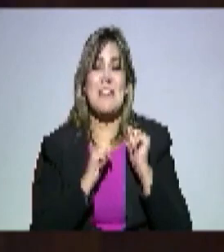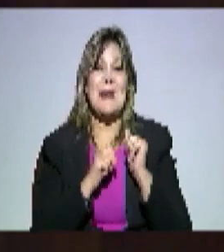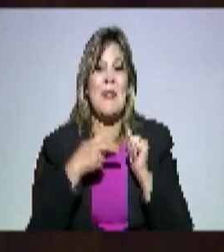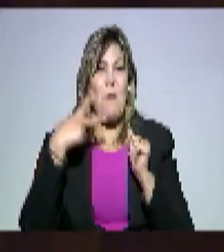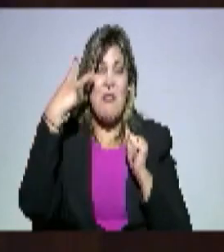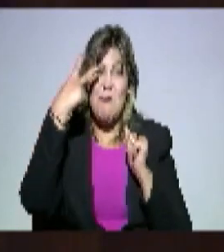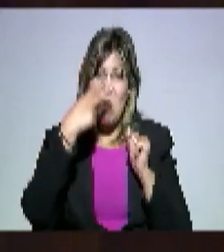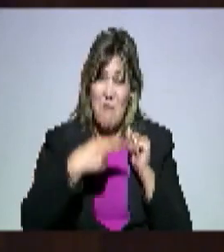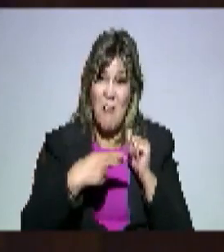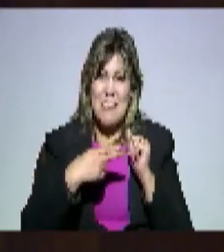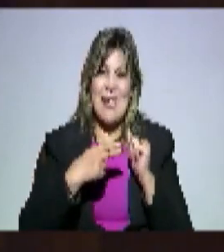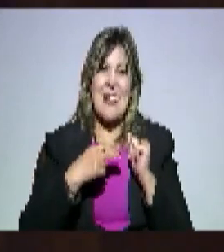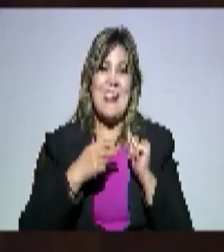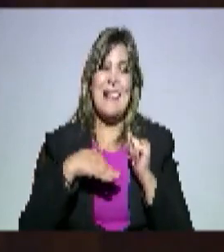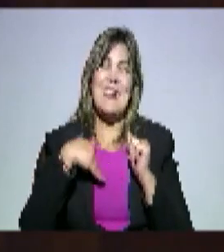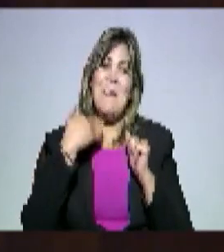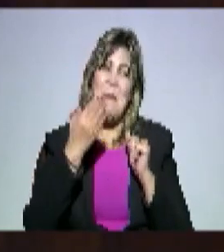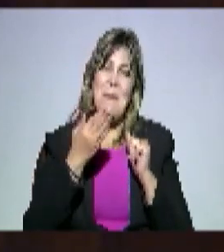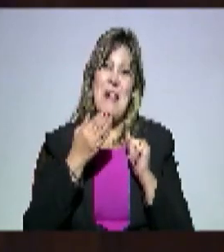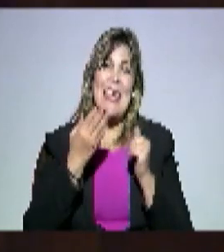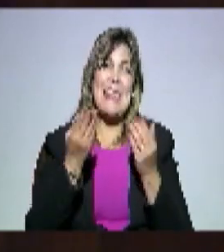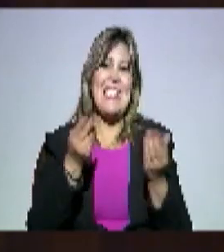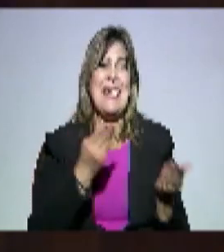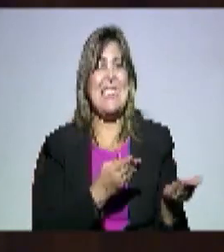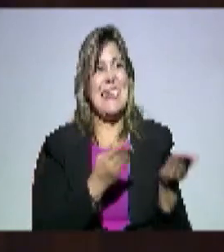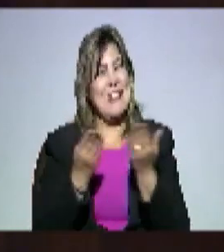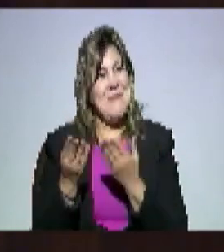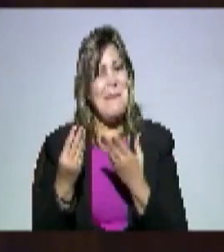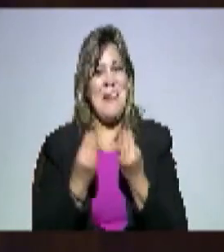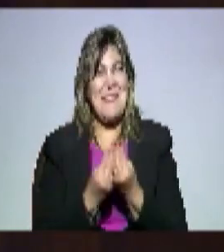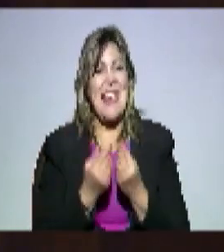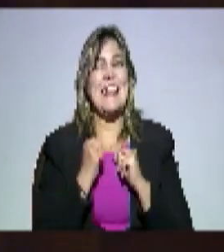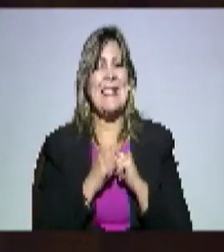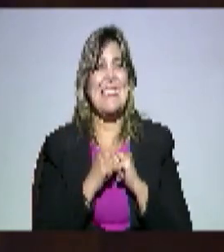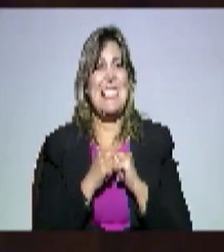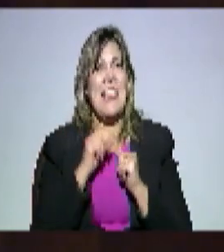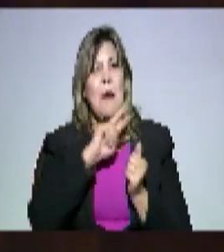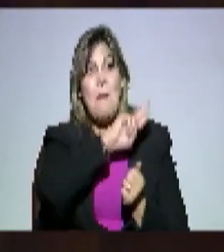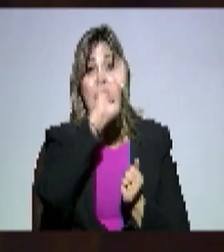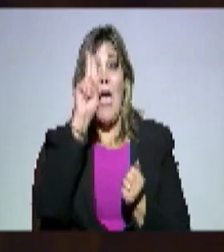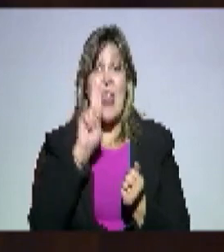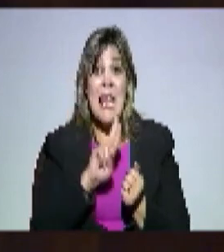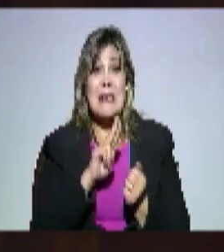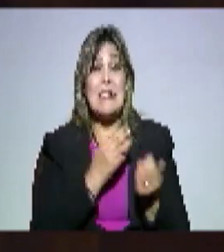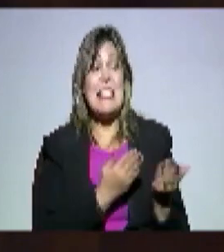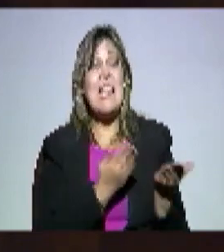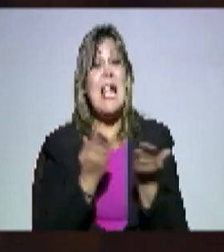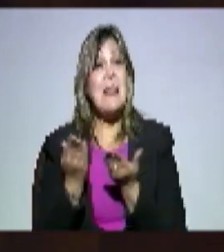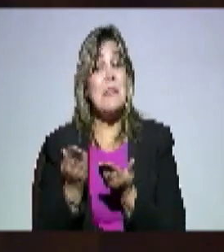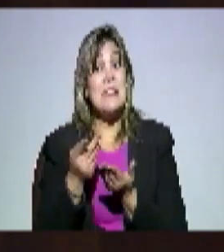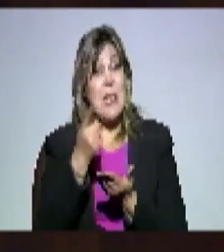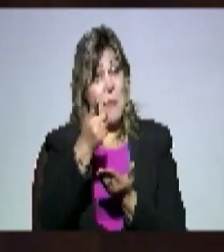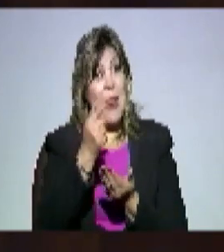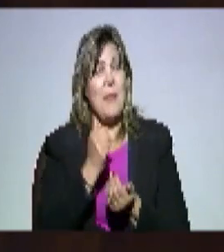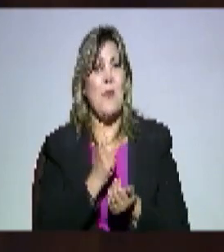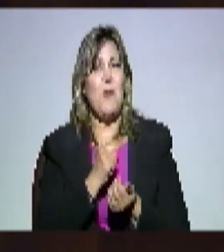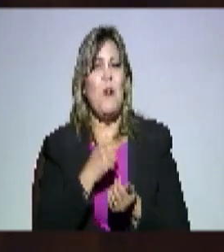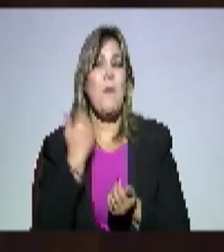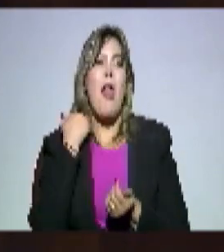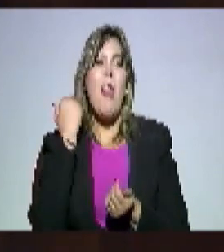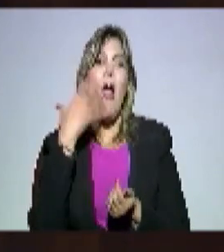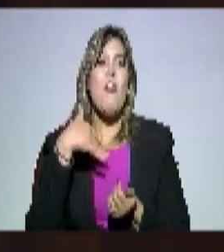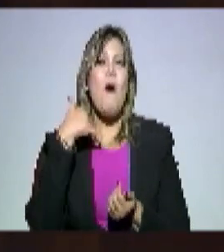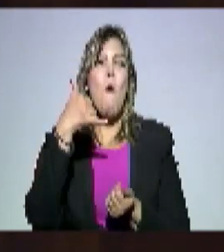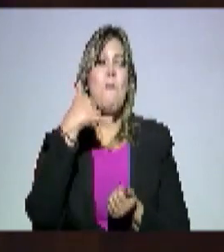هنخرج الفاصل مره تانيه نرجع نتقابل معاكم مره ثانيه مع الاسئله اللي بنستقبلها من حضراتكم على ارقام تليفون